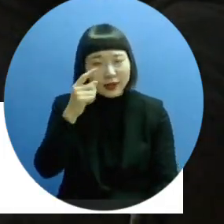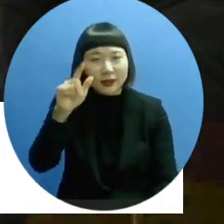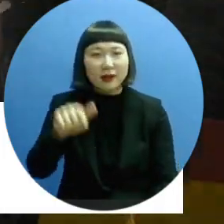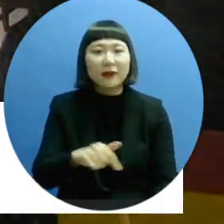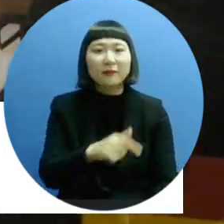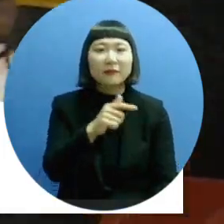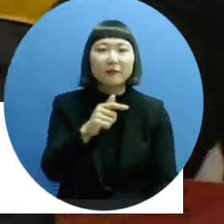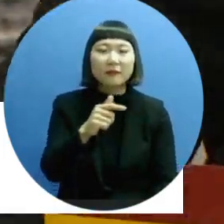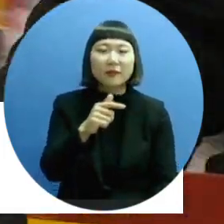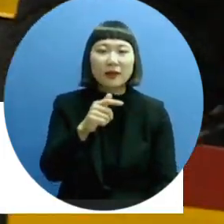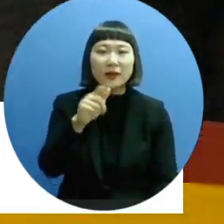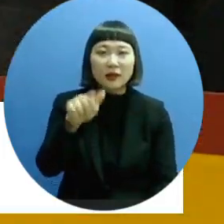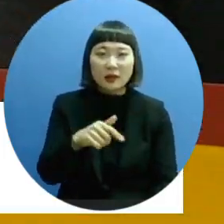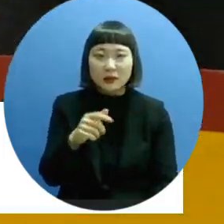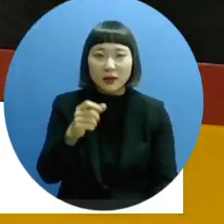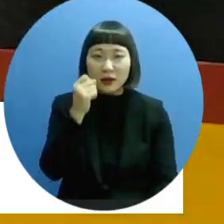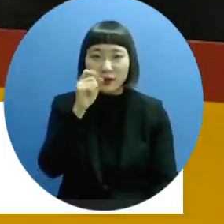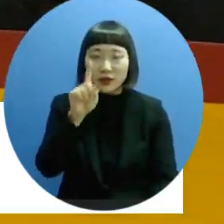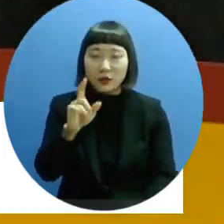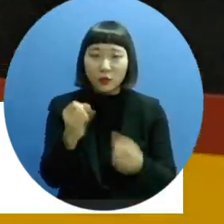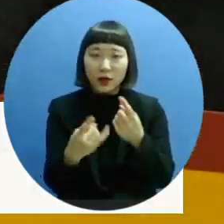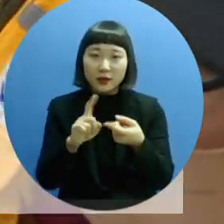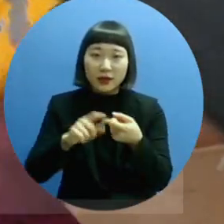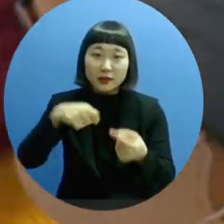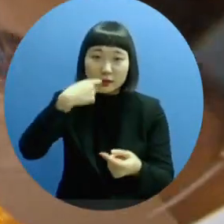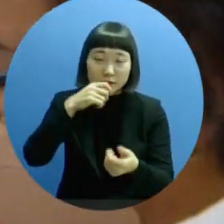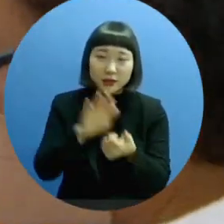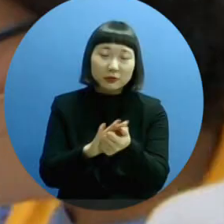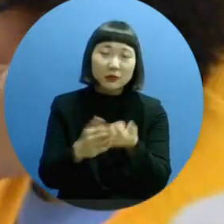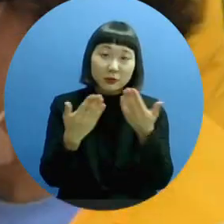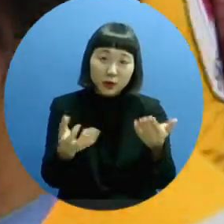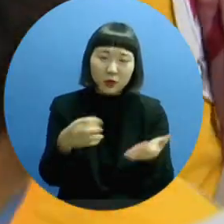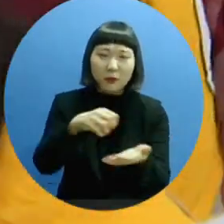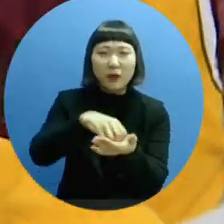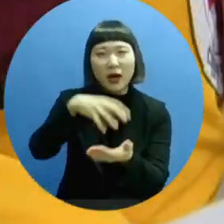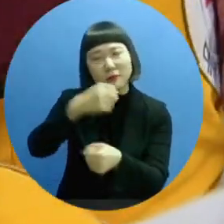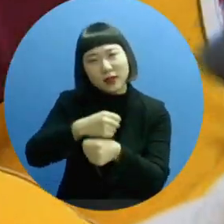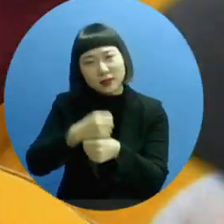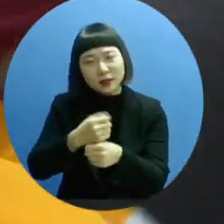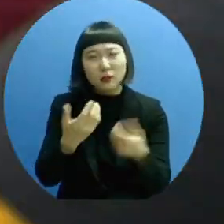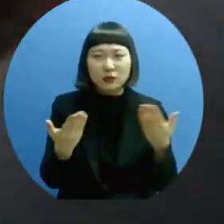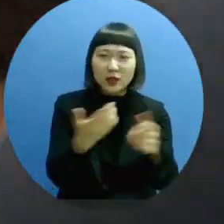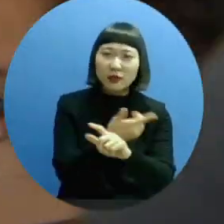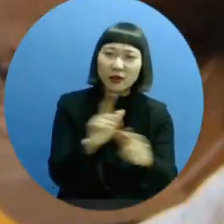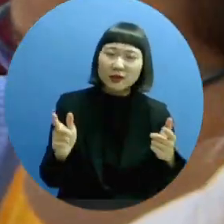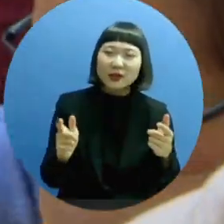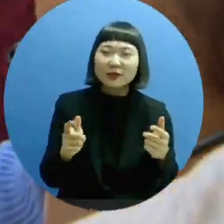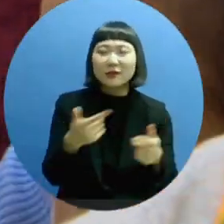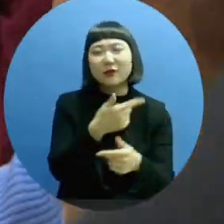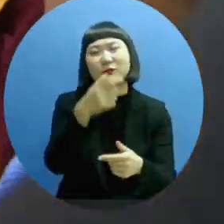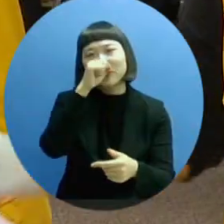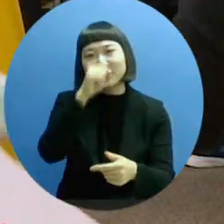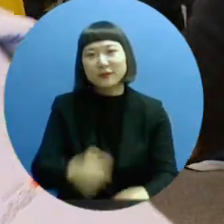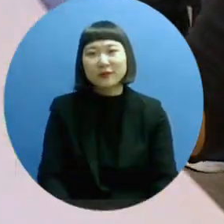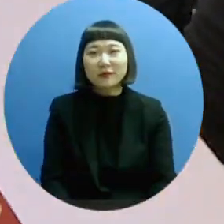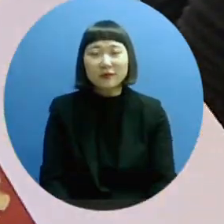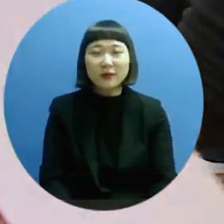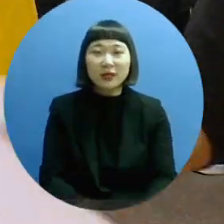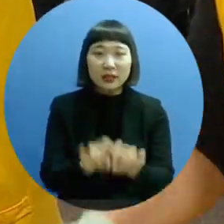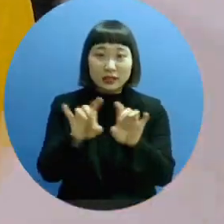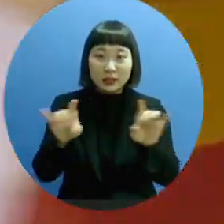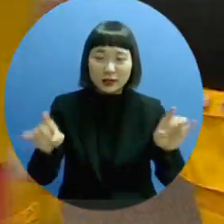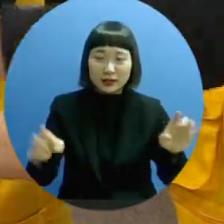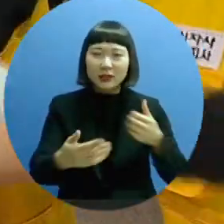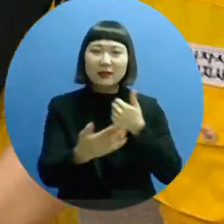하고 있습니다. 많이 도움이 됐으면 좋겠습니다. 각계각층에서 보낸 온정의 손길이 더해져 올해도